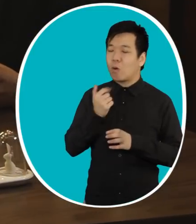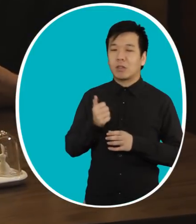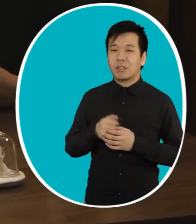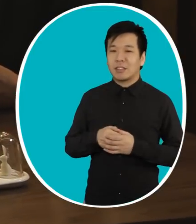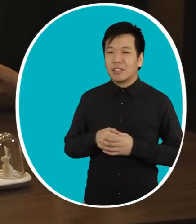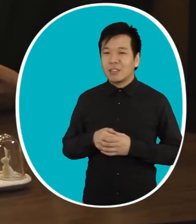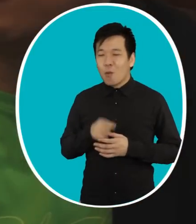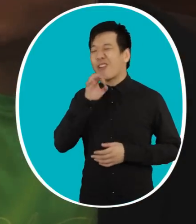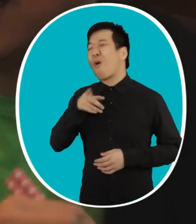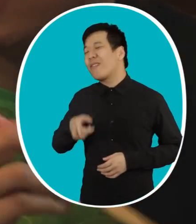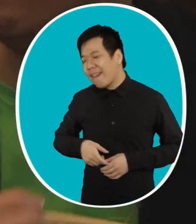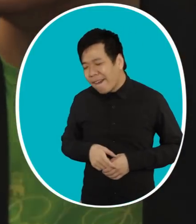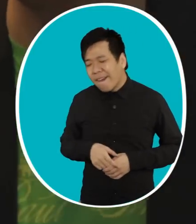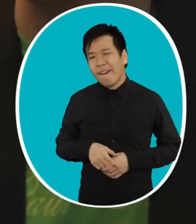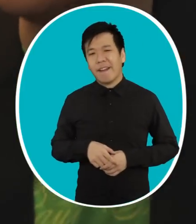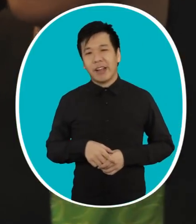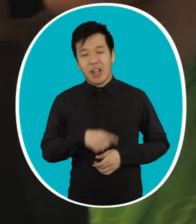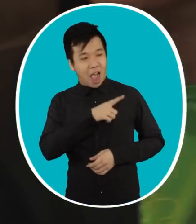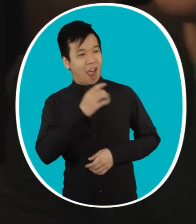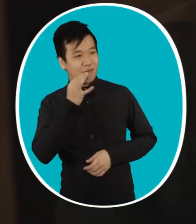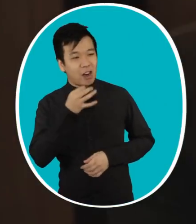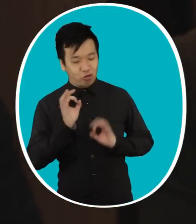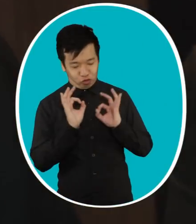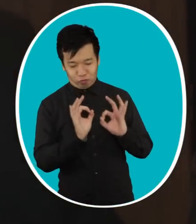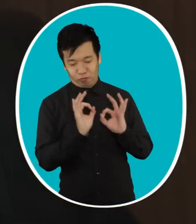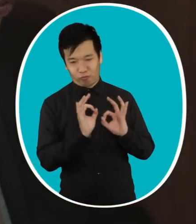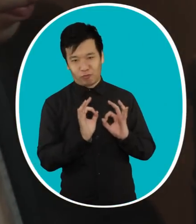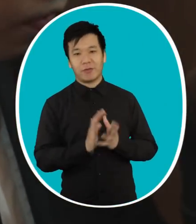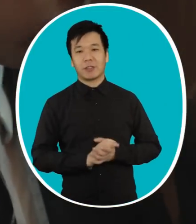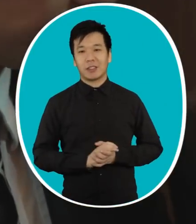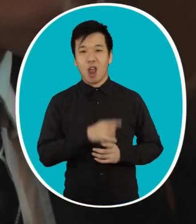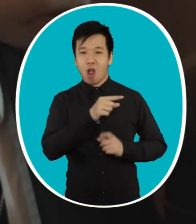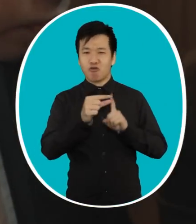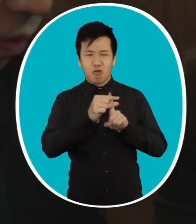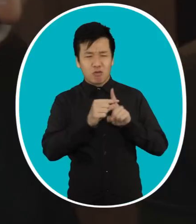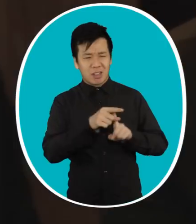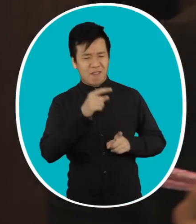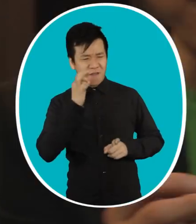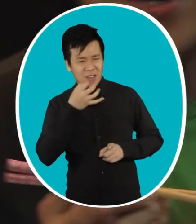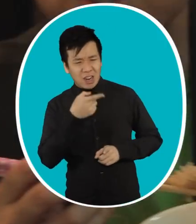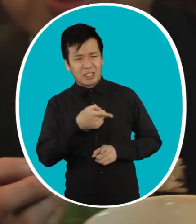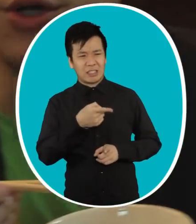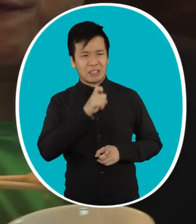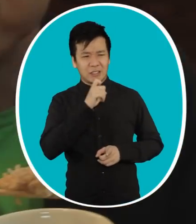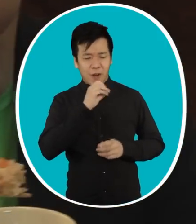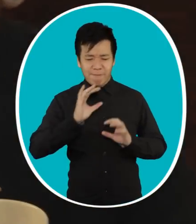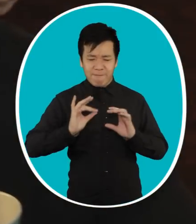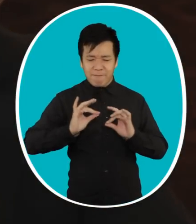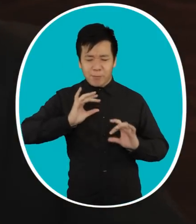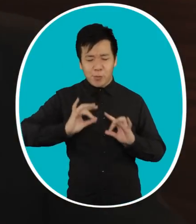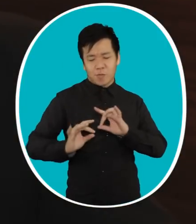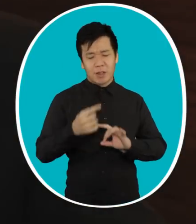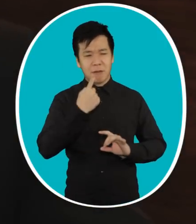講嘢啦。 呢個飯係可以嘅。 哦 ，OK。 佢咧中式飯好難煮到咧，有啲 risotto feel